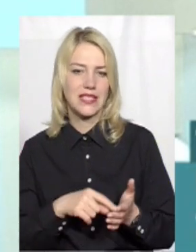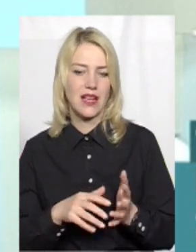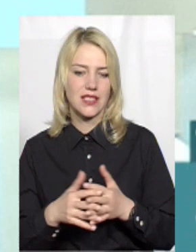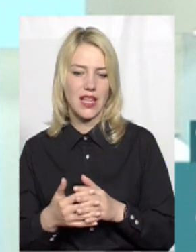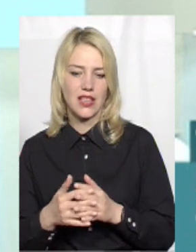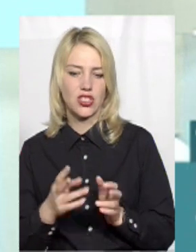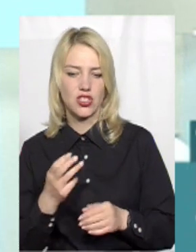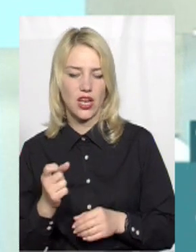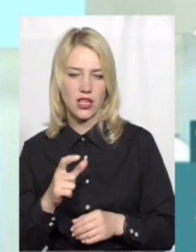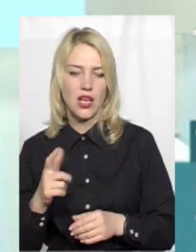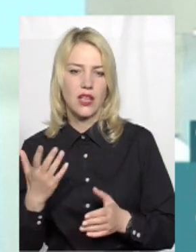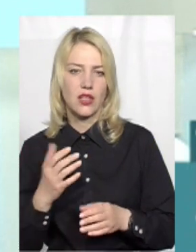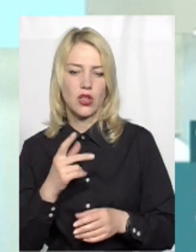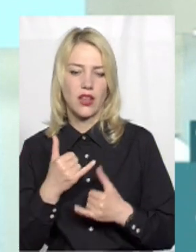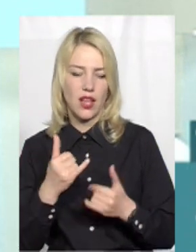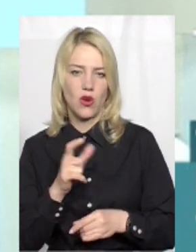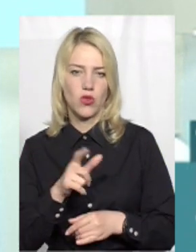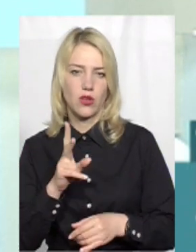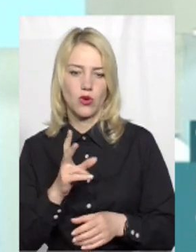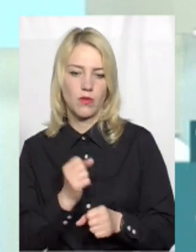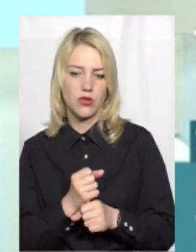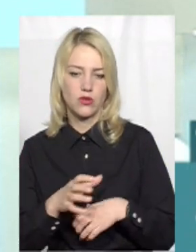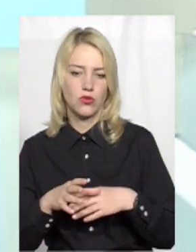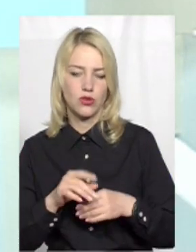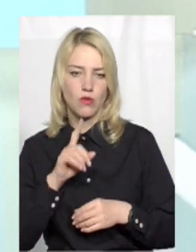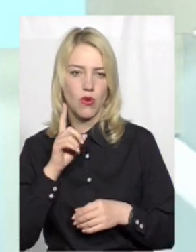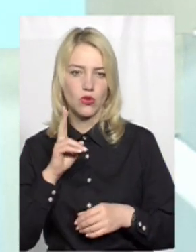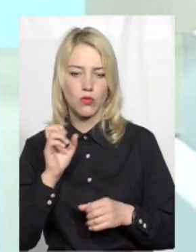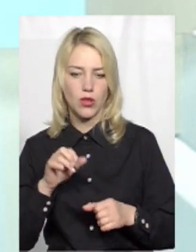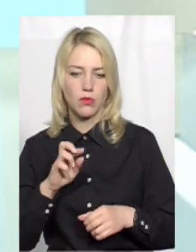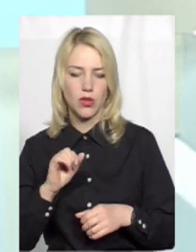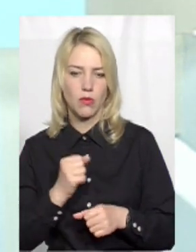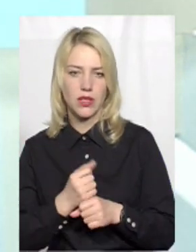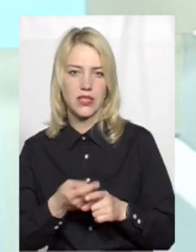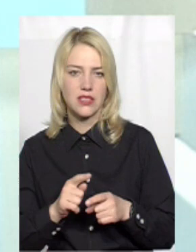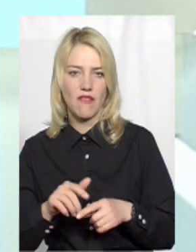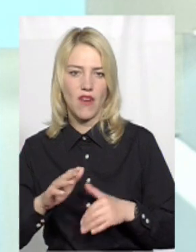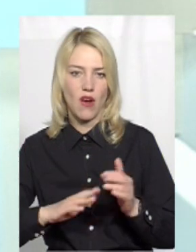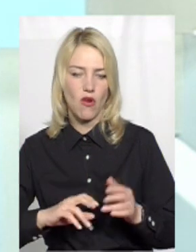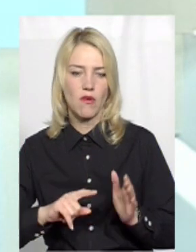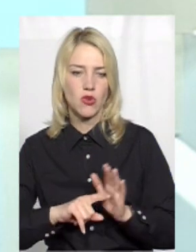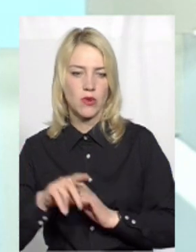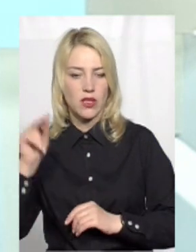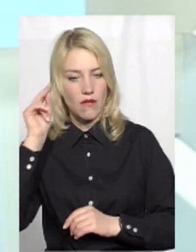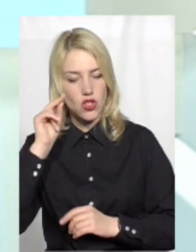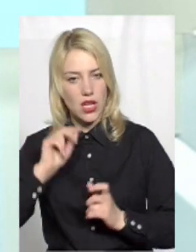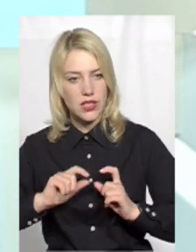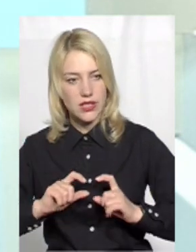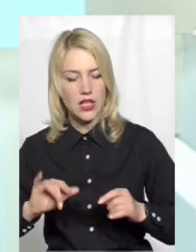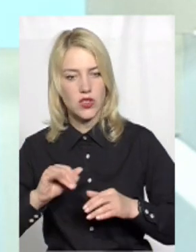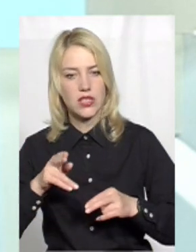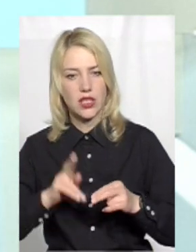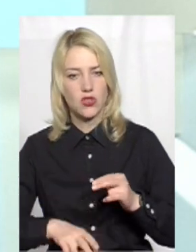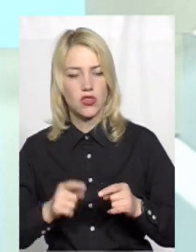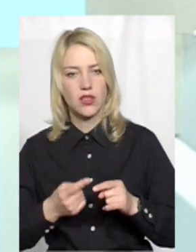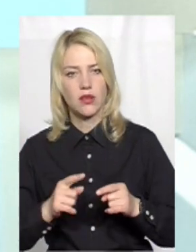для людей, які працюють з молоді, до того, щоб вони могли це більш фахово робити, починаючи ще з навчальних закладів, а